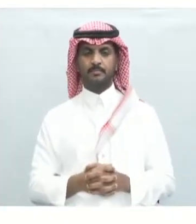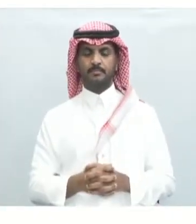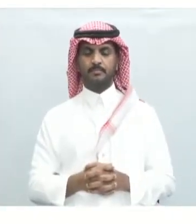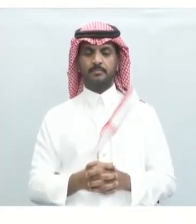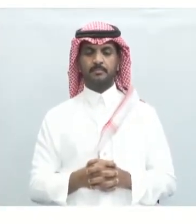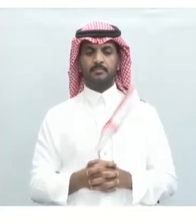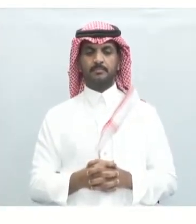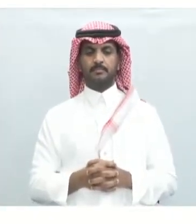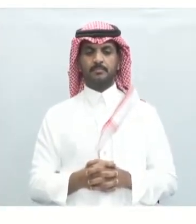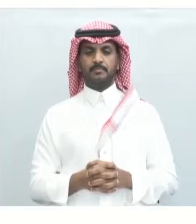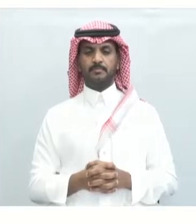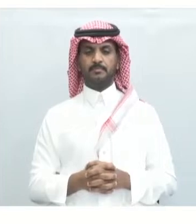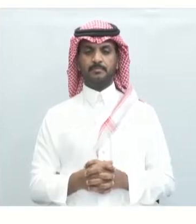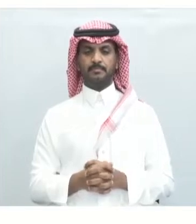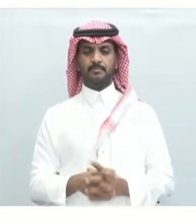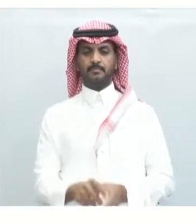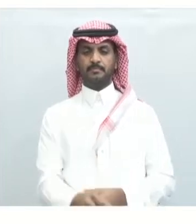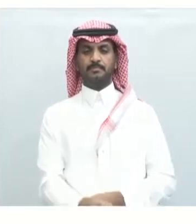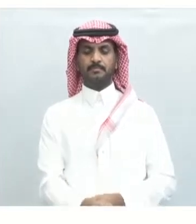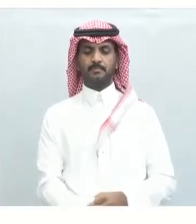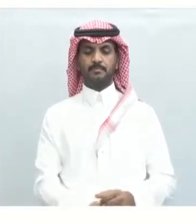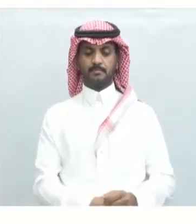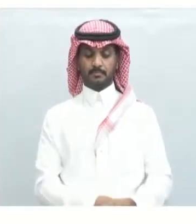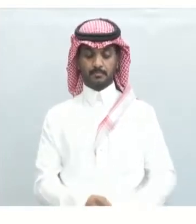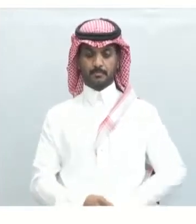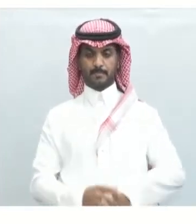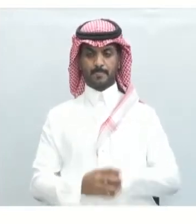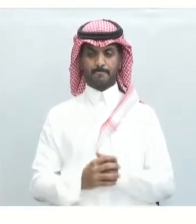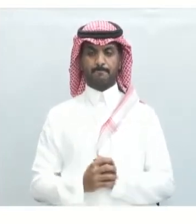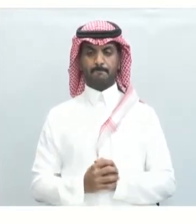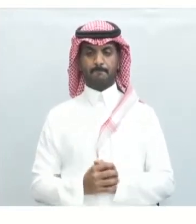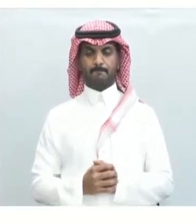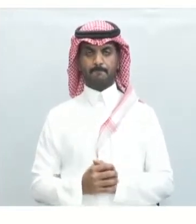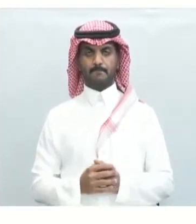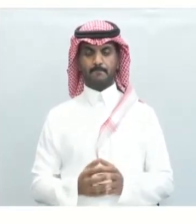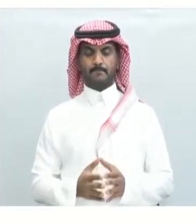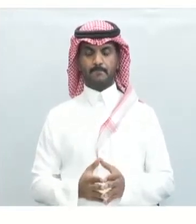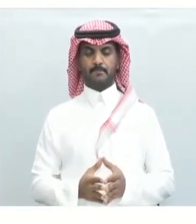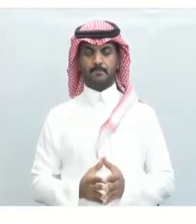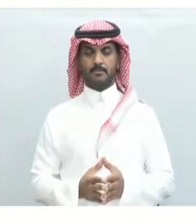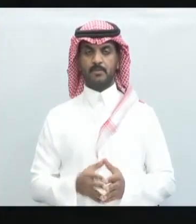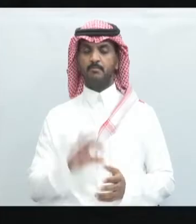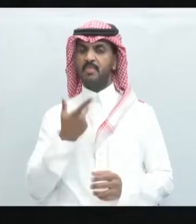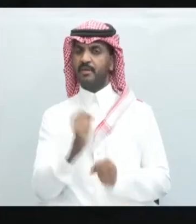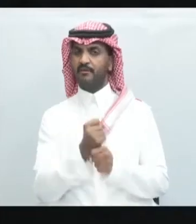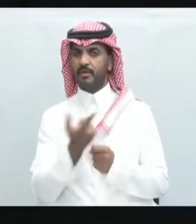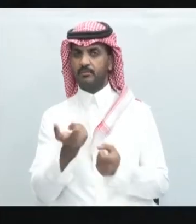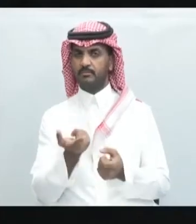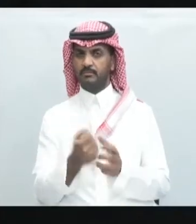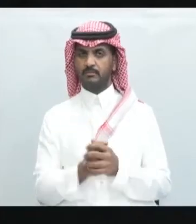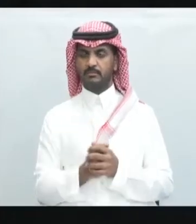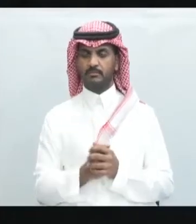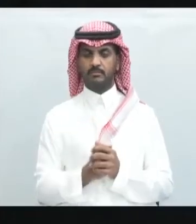ما الواجب علينا تجاه هذه النعمه نعمه الطعام ماذا نفعل